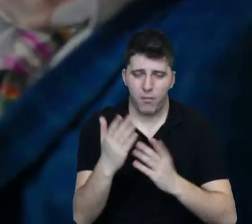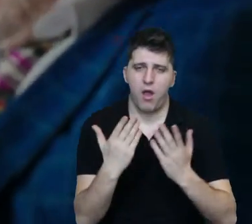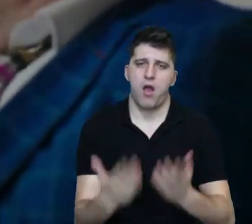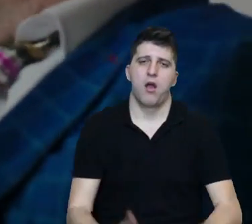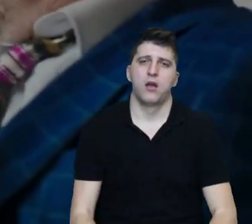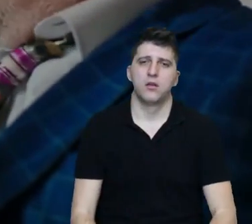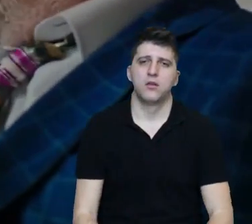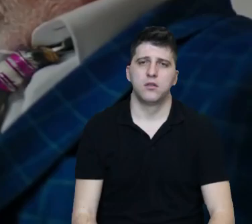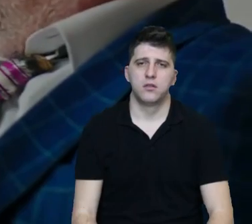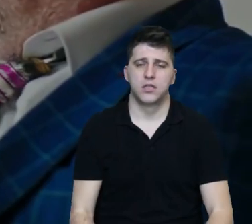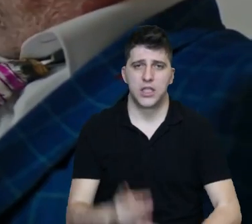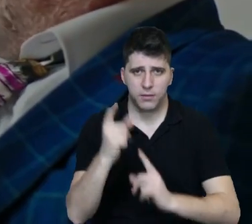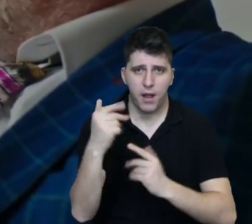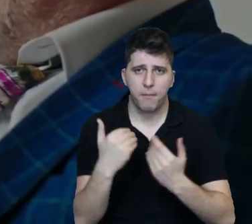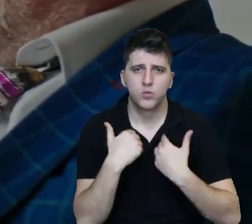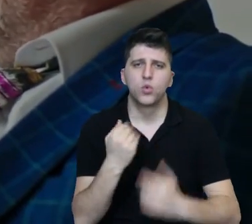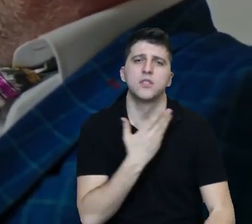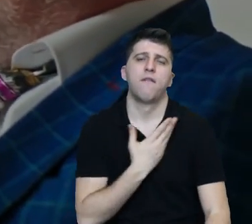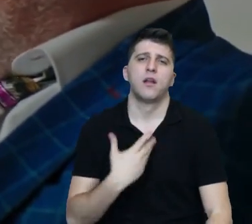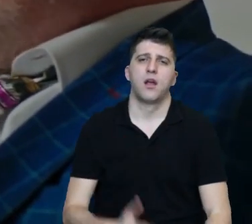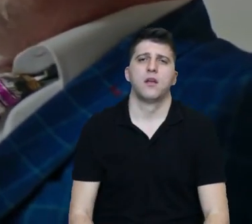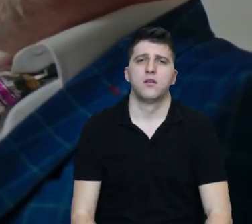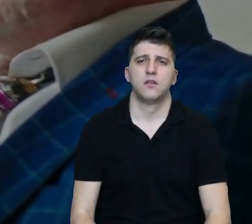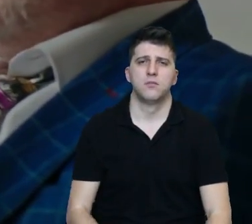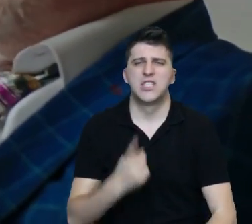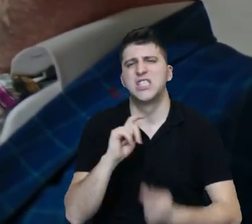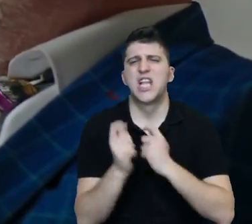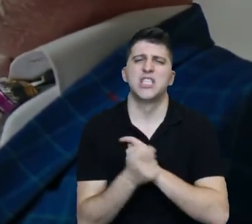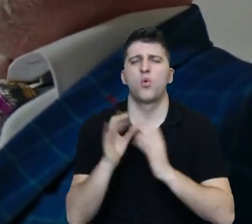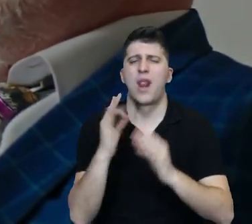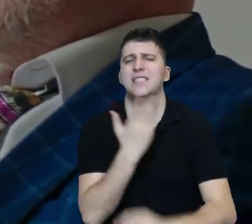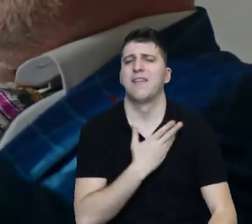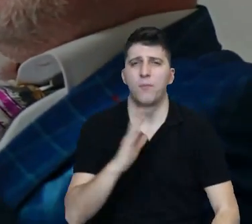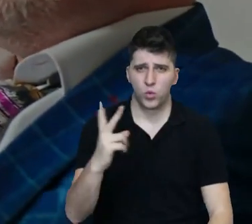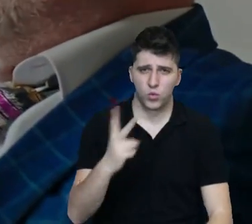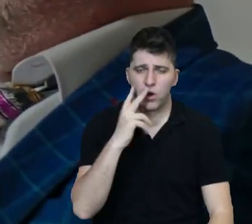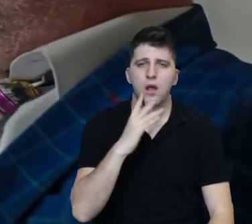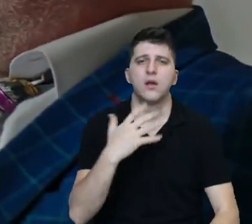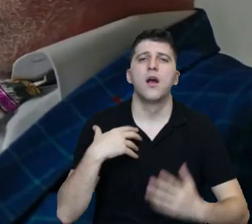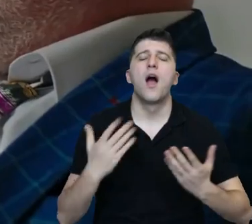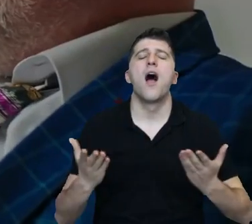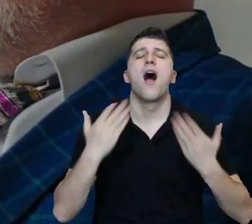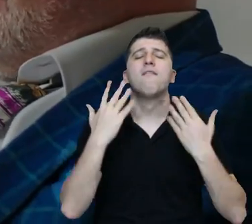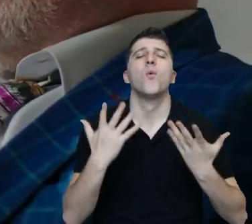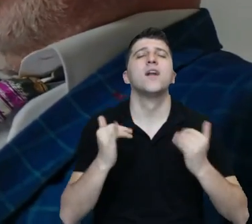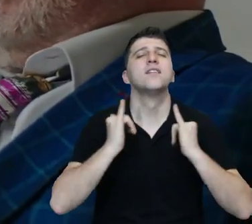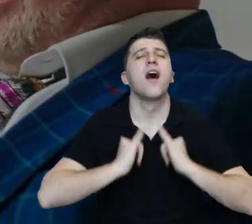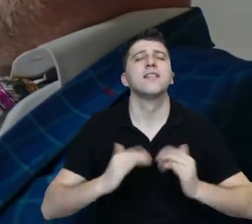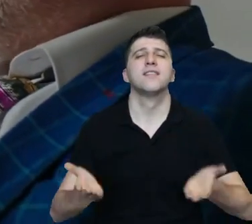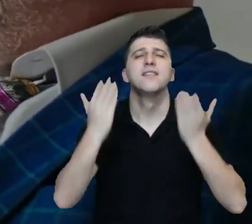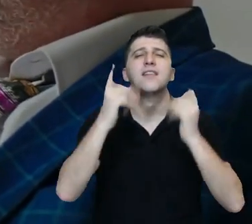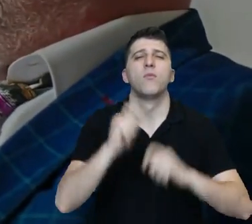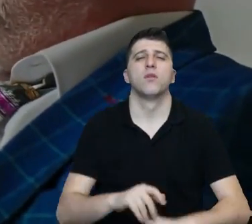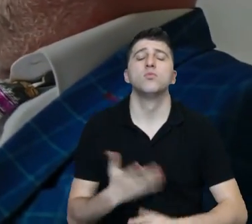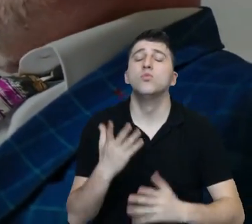Aa, İbrahim beni çok sever ya. Yani bir değişik sever. Beni her gördüğünde böyle havaları kaldırıyor. Yani öyle